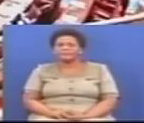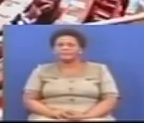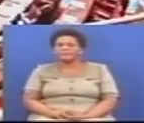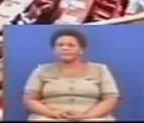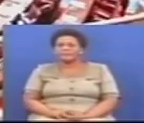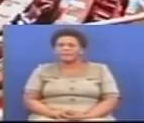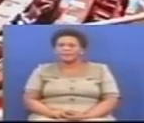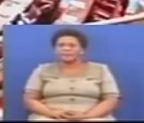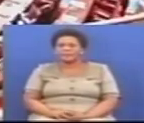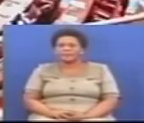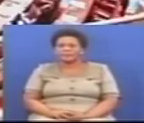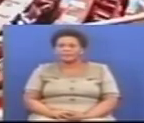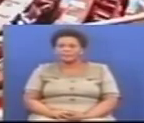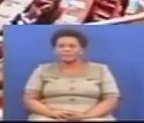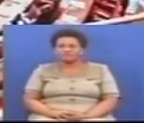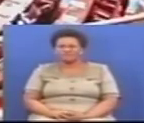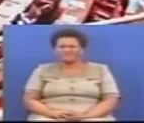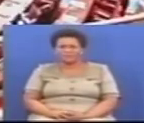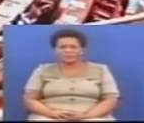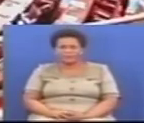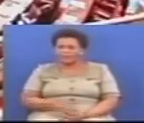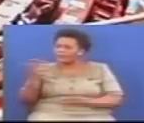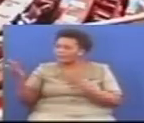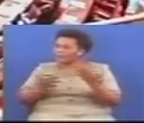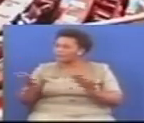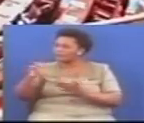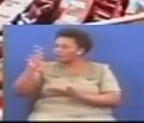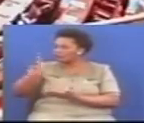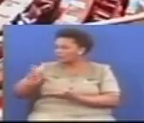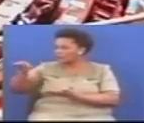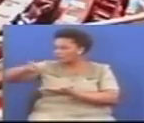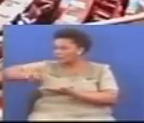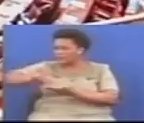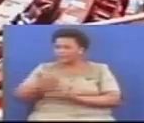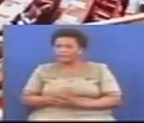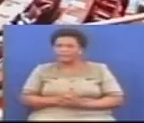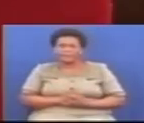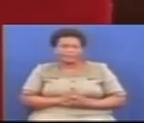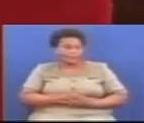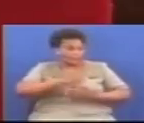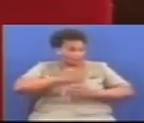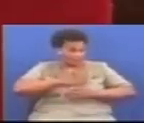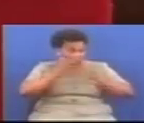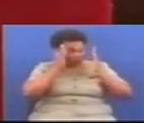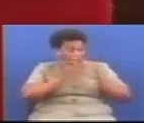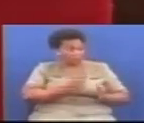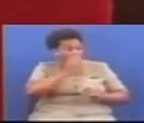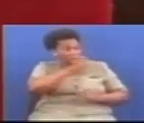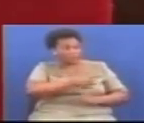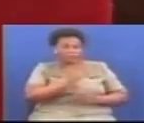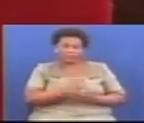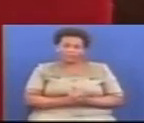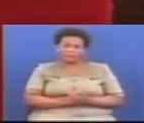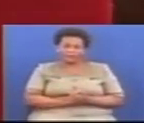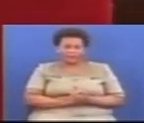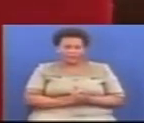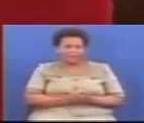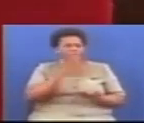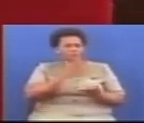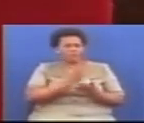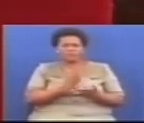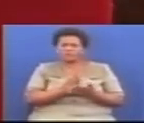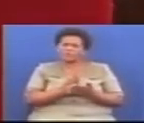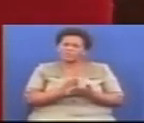Mheshimiwa Mbunge wa Mtwara Mjini, uliza swali lako. Asante Mheshimiwa Spika, pamoja na majibu ya Mheshimiwa Naibu